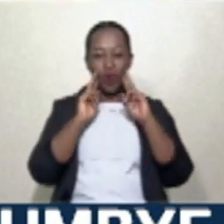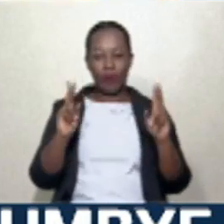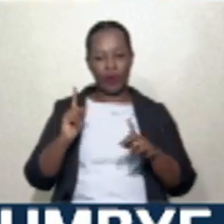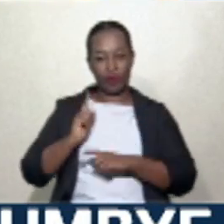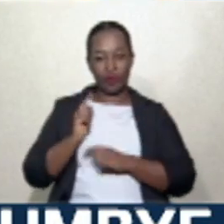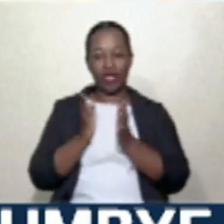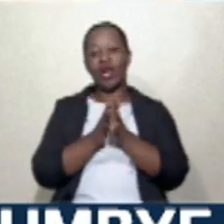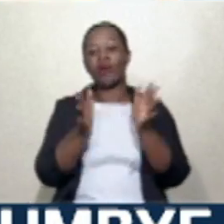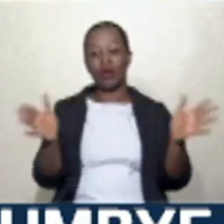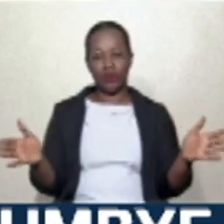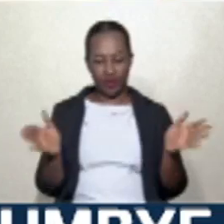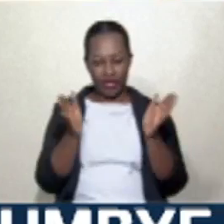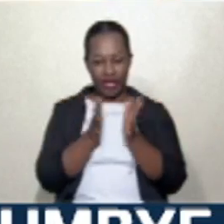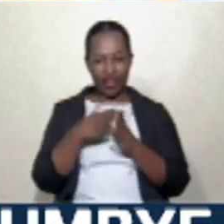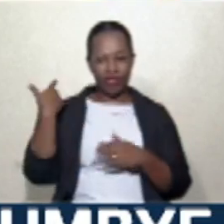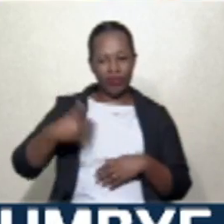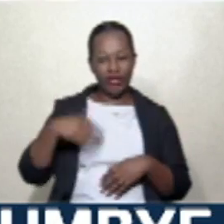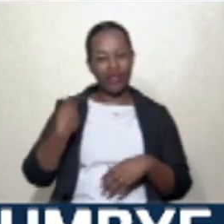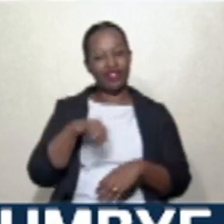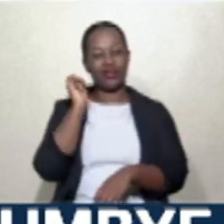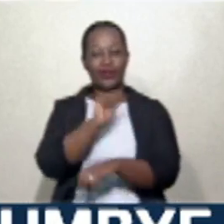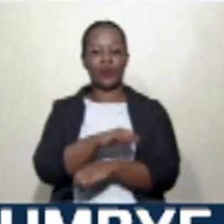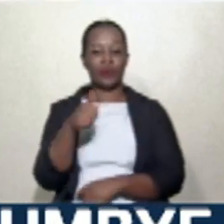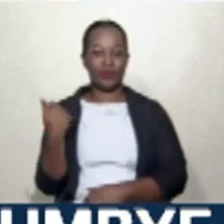bwagutse kandi buhenze kurusha ubundi.